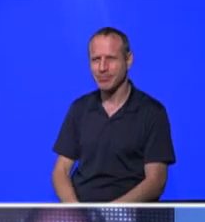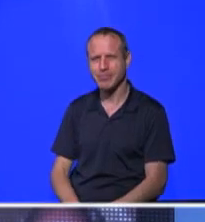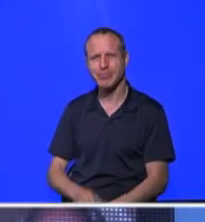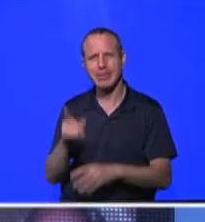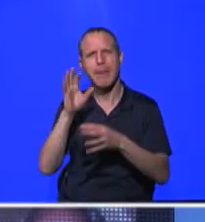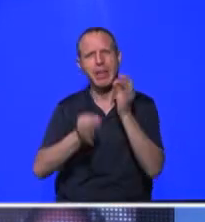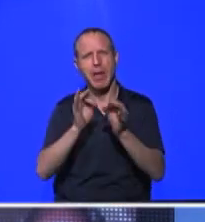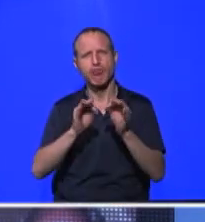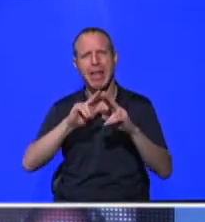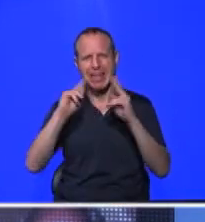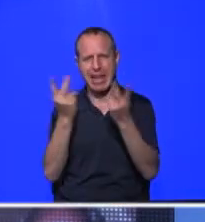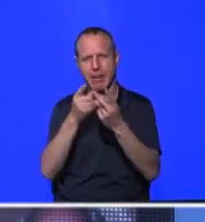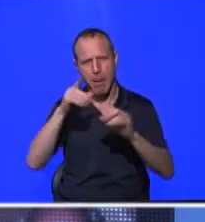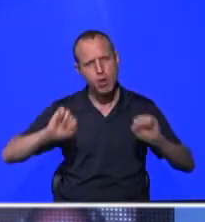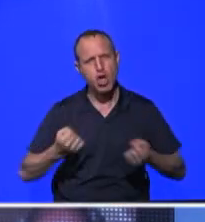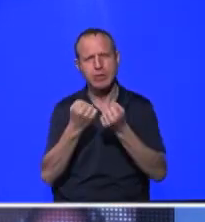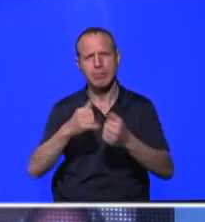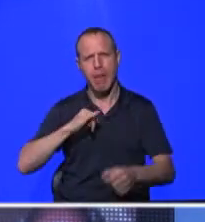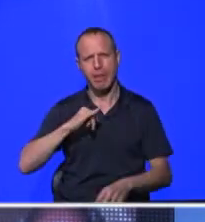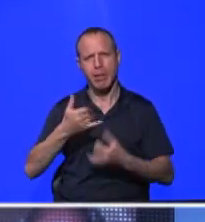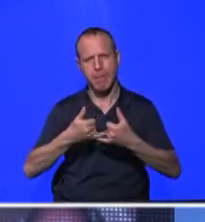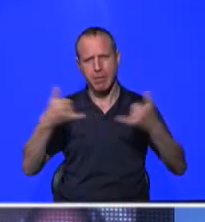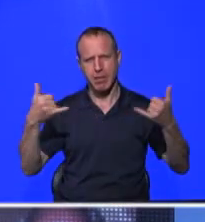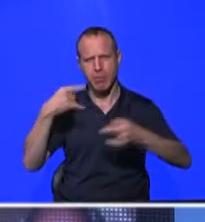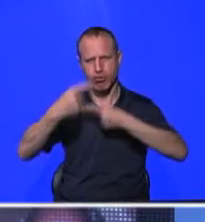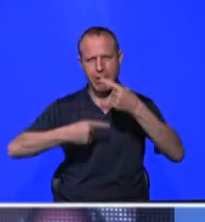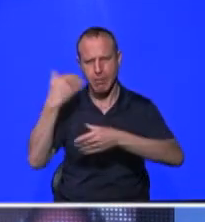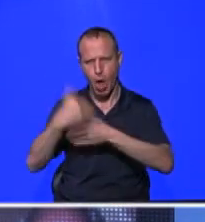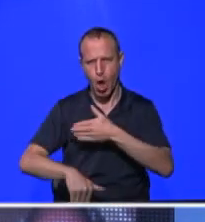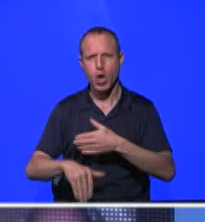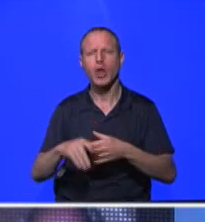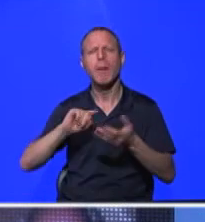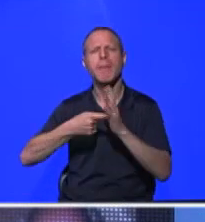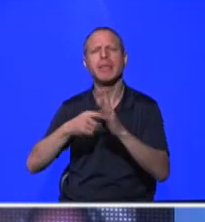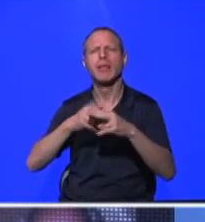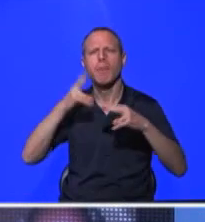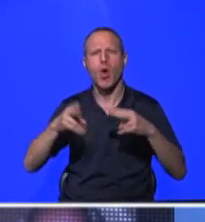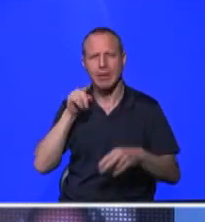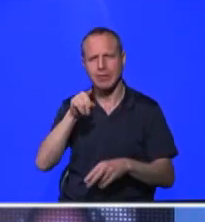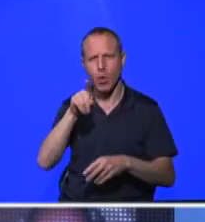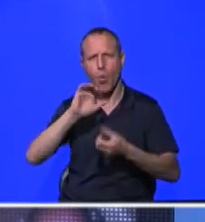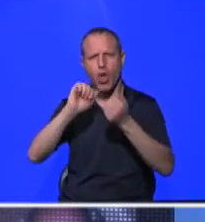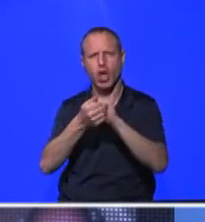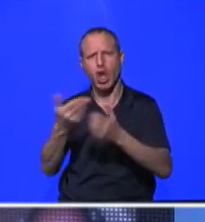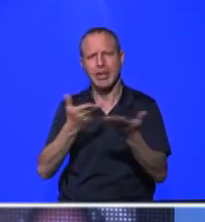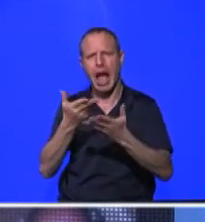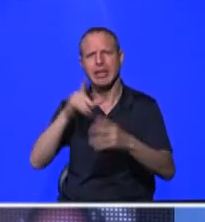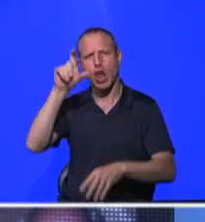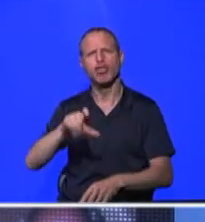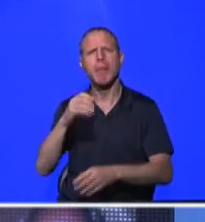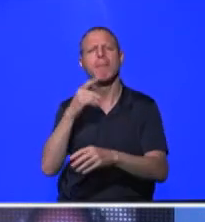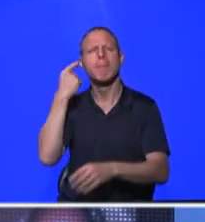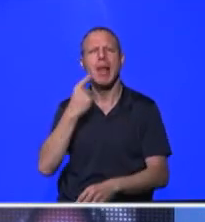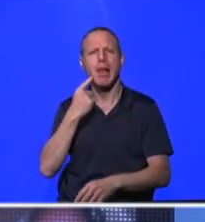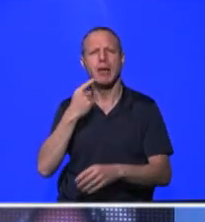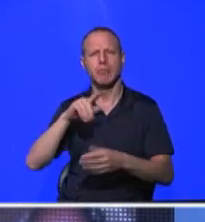בתי המשפט הקהילתיים הם יוזמה מעניינת שמתפתחת בשנים האחרונות. מטרת הפרויקט הזה הוא לשנות את היחס לנאשמים בפלילים,